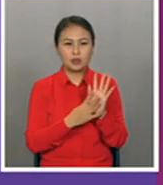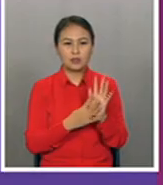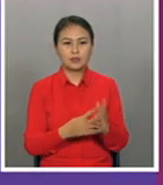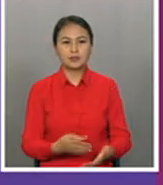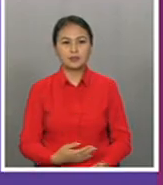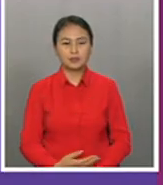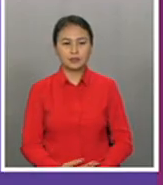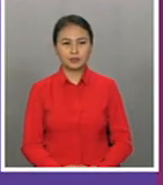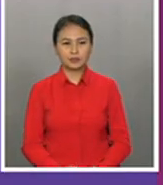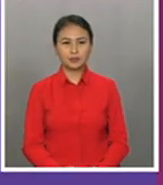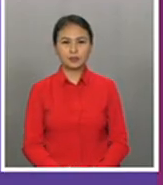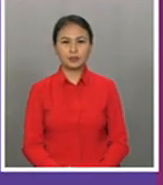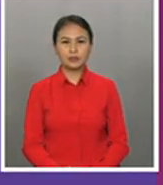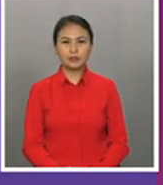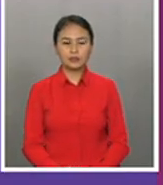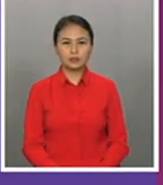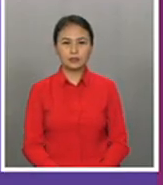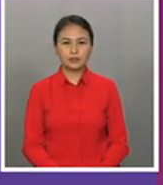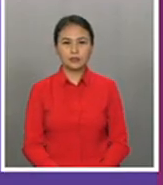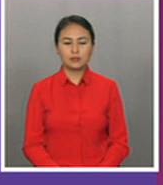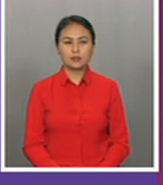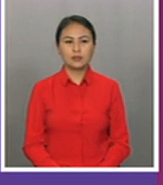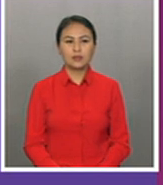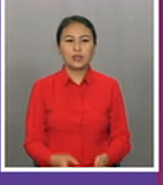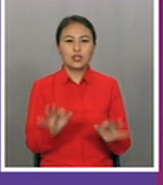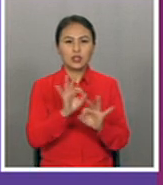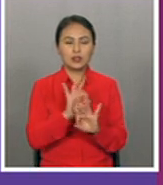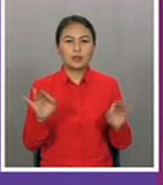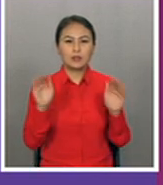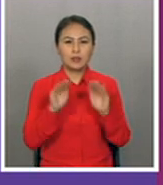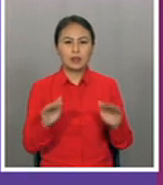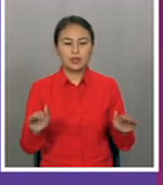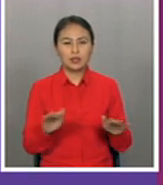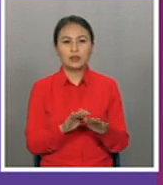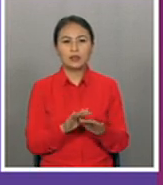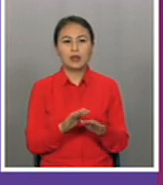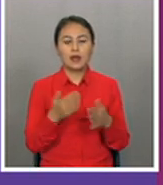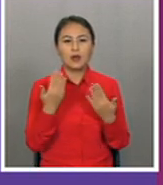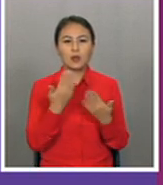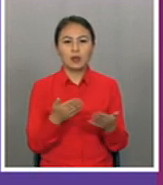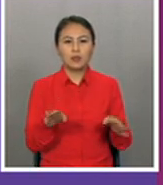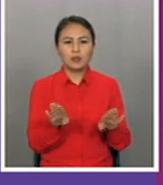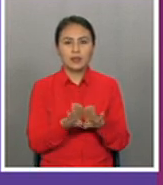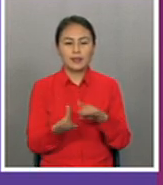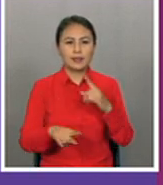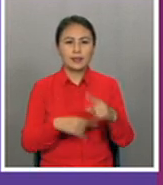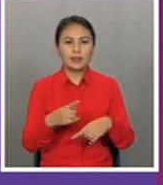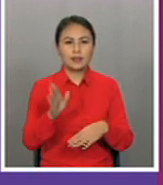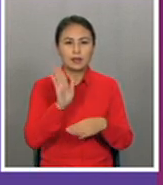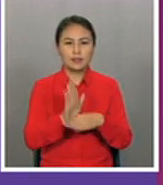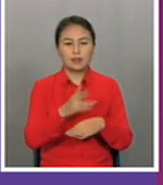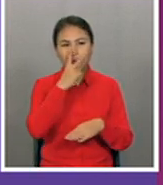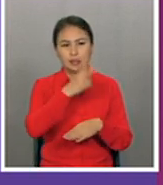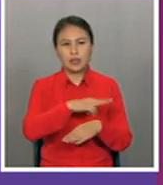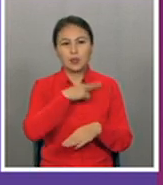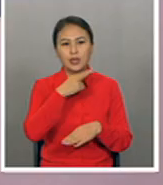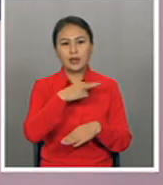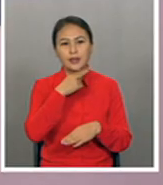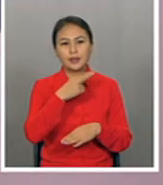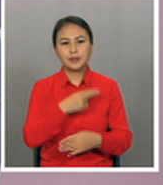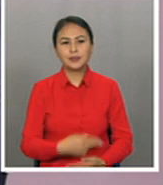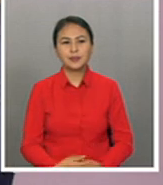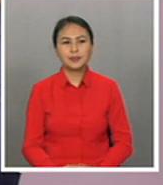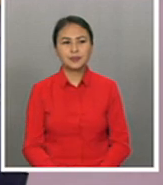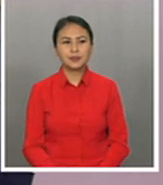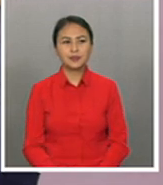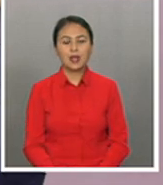тең болады. Жақсы балалар, жарайсындар, олай болса, келесі тапсырмаға назар